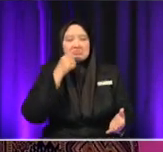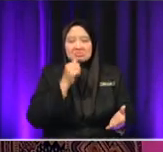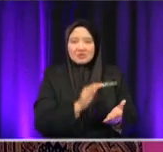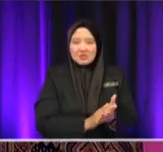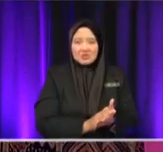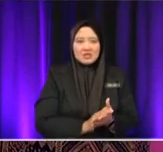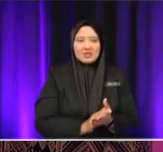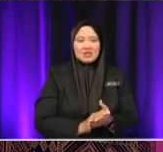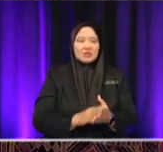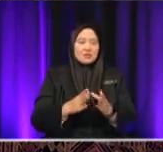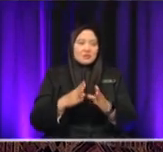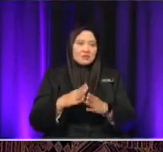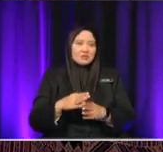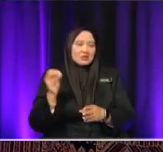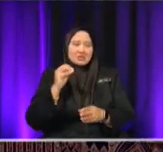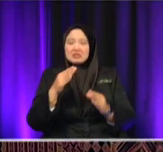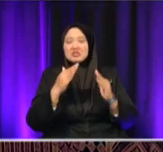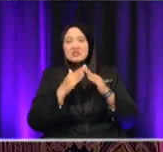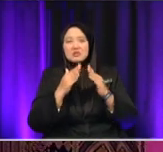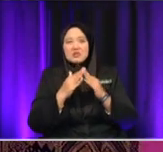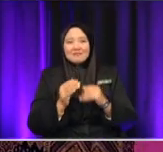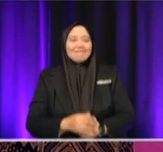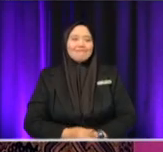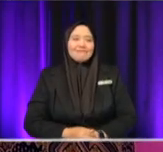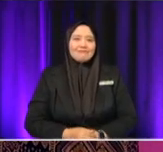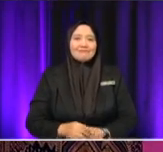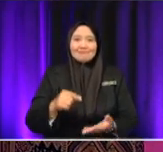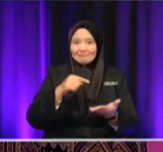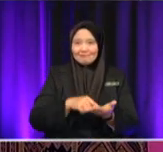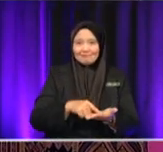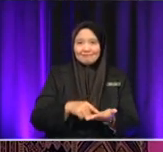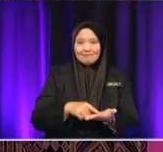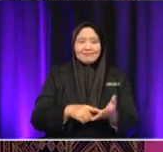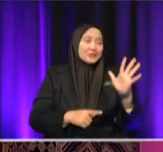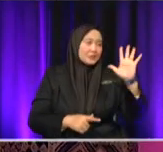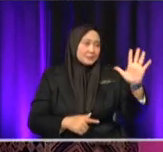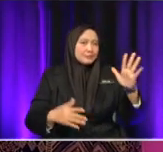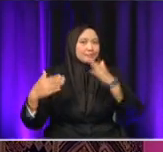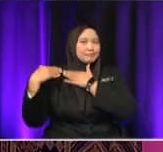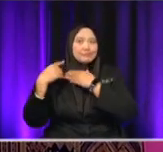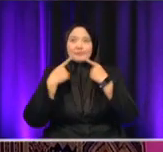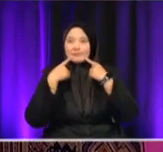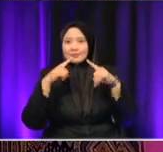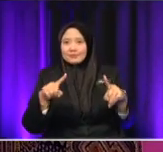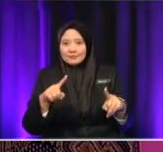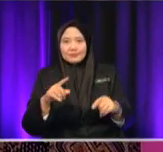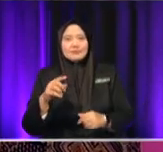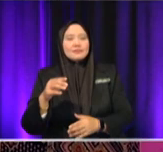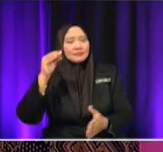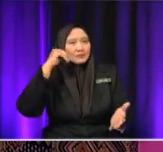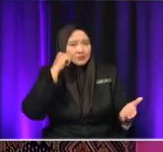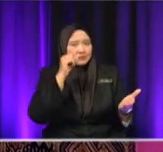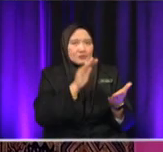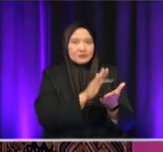adalah lima tanggung jawab istri yang perlu diingat oleh murid dan mungkin juga pada suatu masa